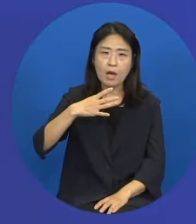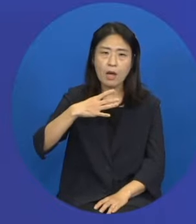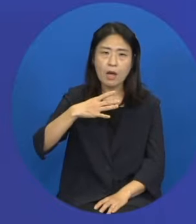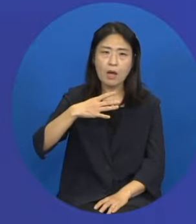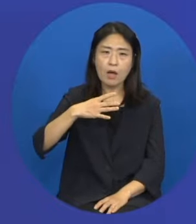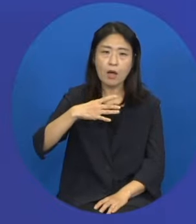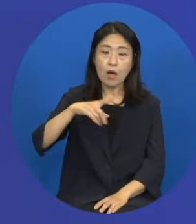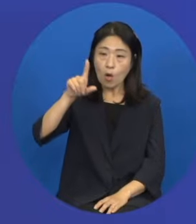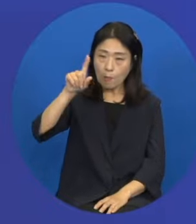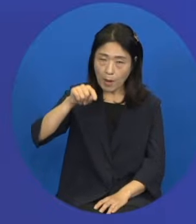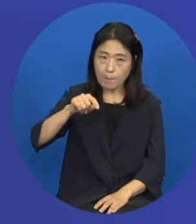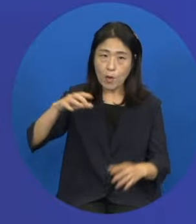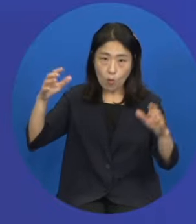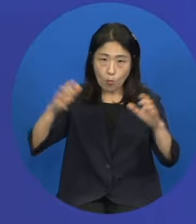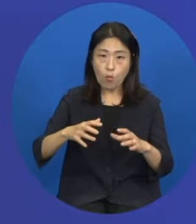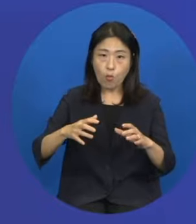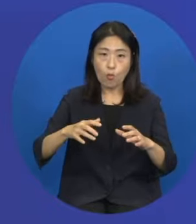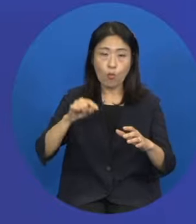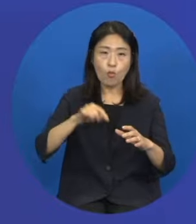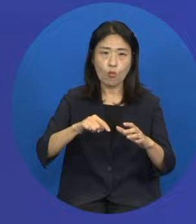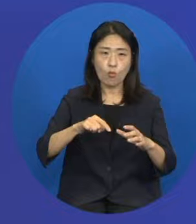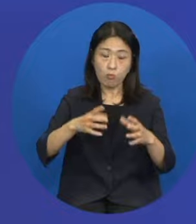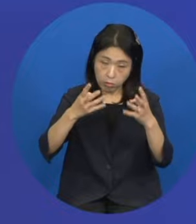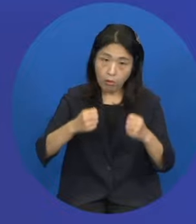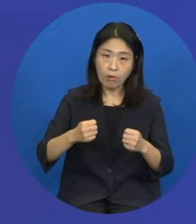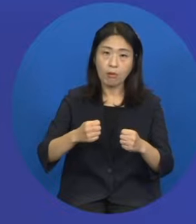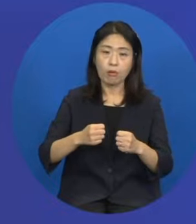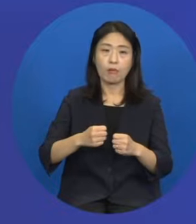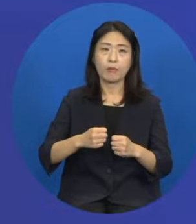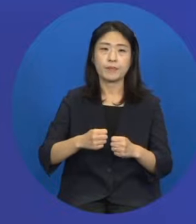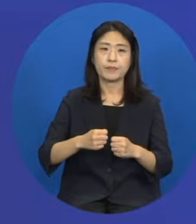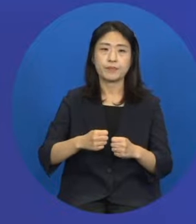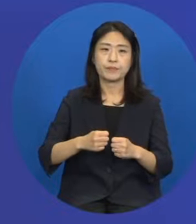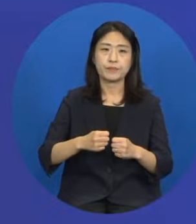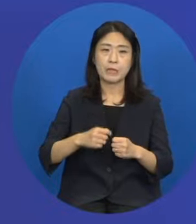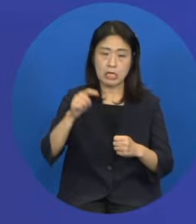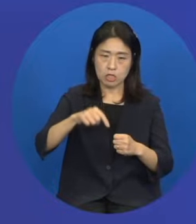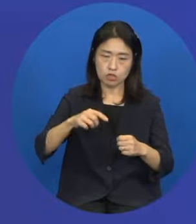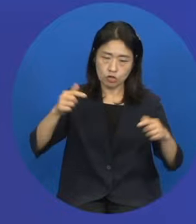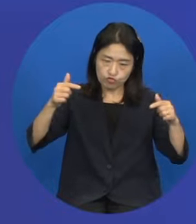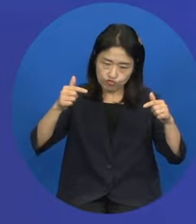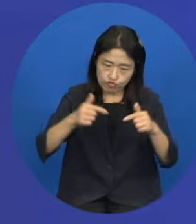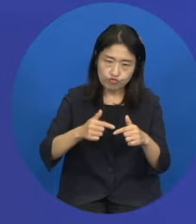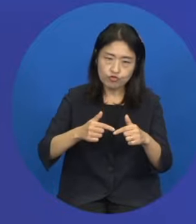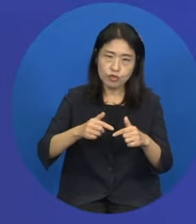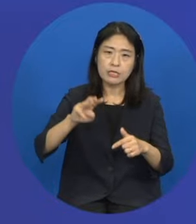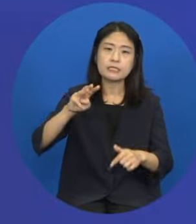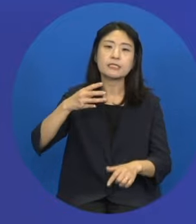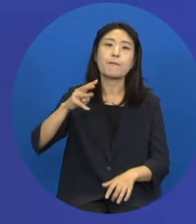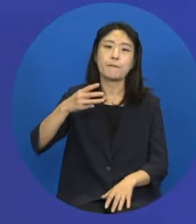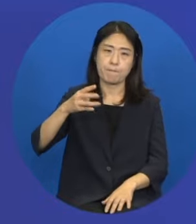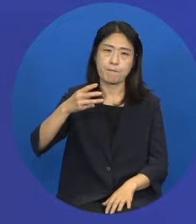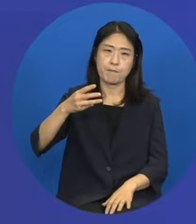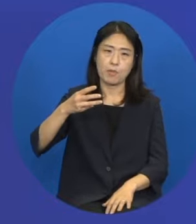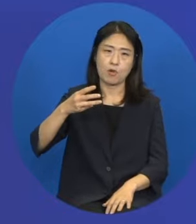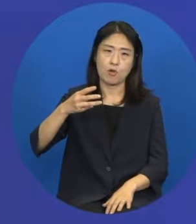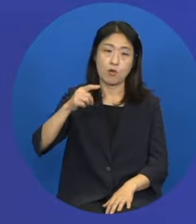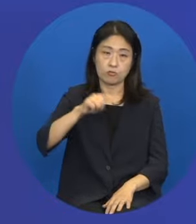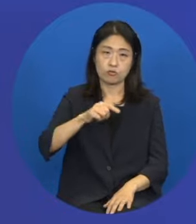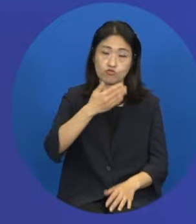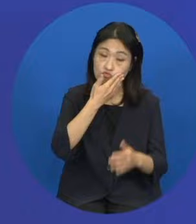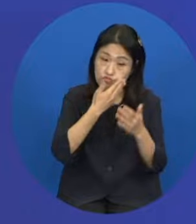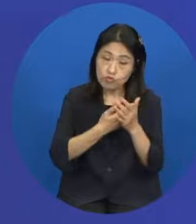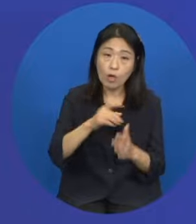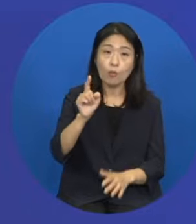숫자예요. 여러분, 만 명 모이면 엄청난 숫자죠. 그래서 300명으로 줄인 거예요. 여기 핵심을 여러분 오해하지 마십시오.